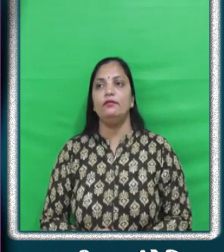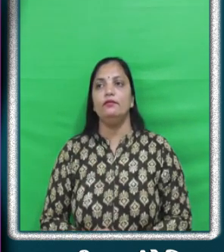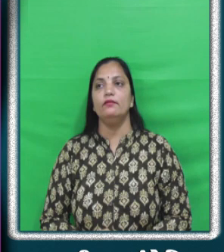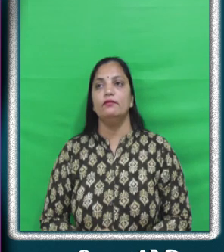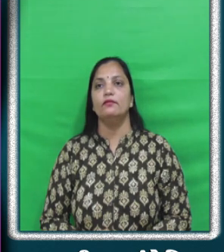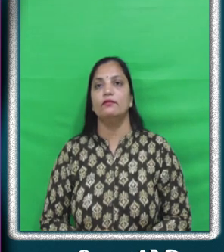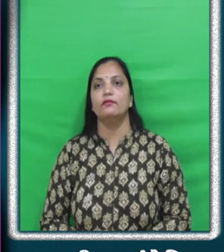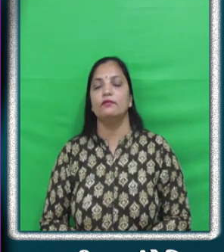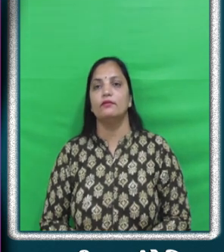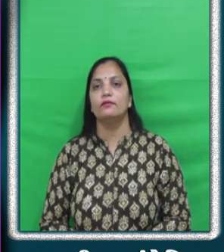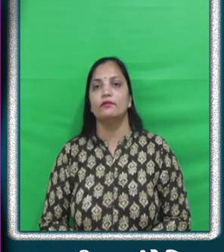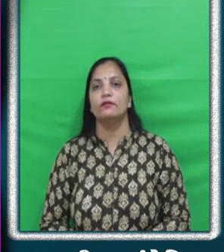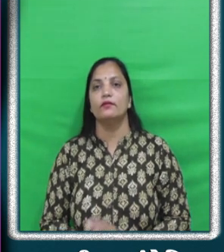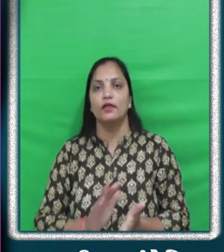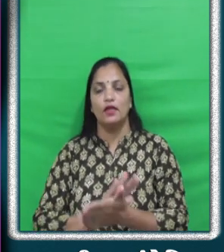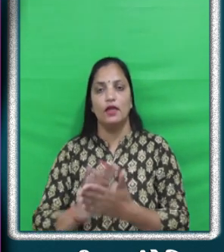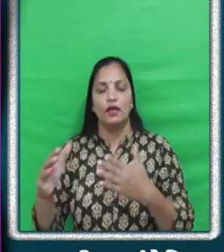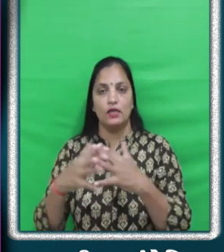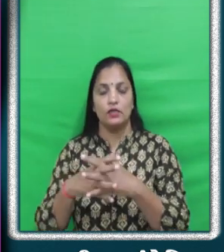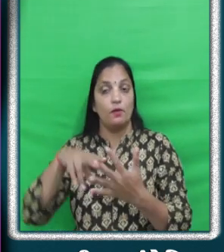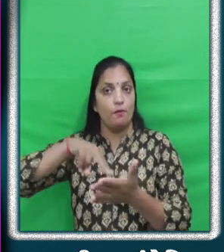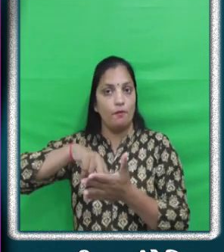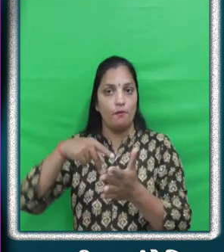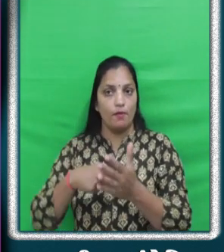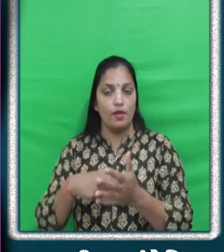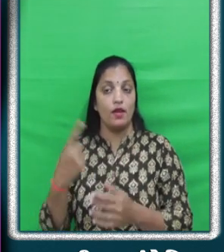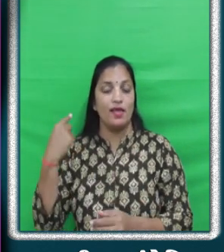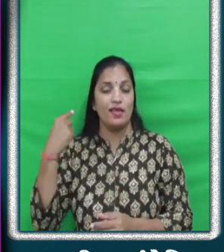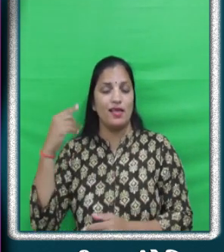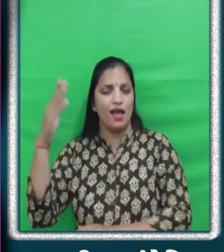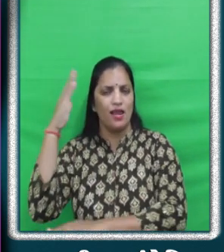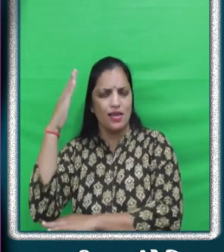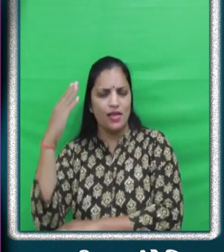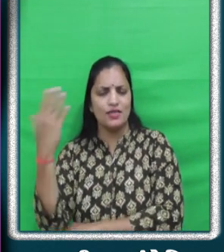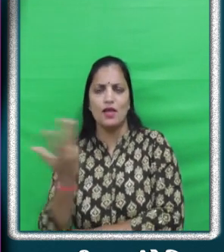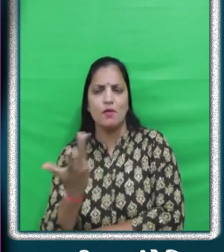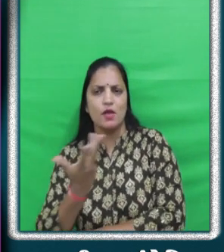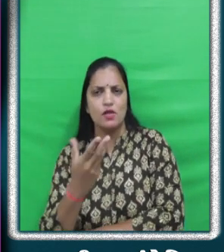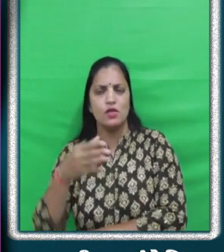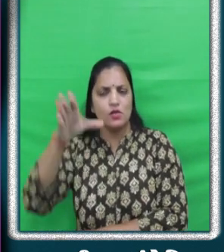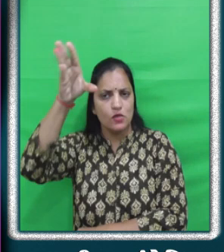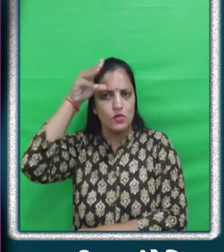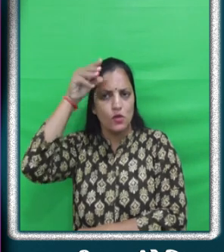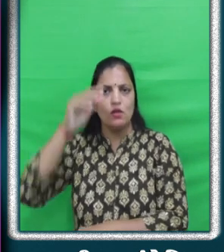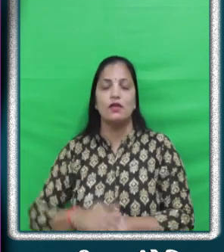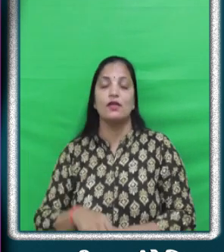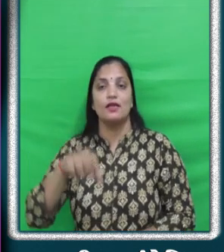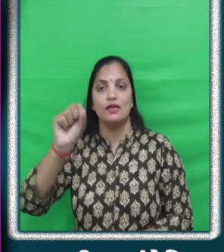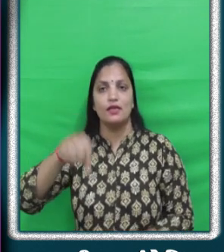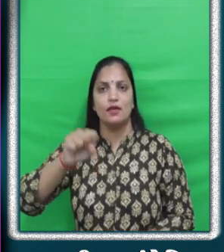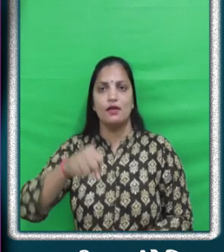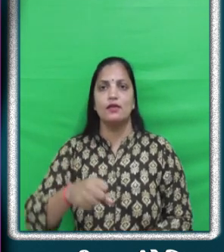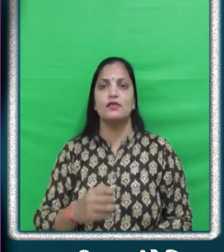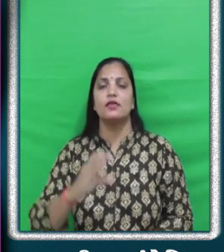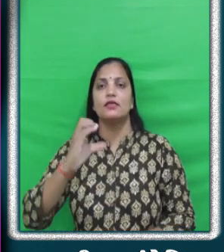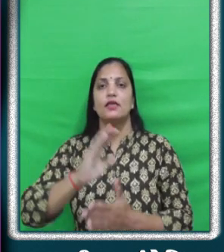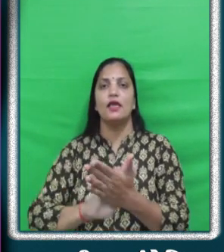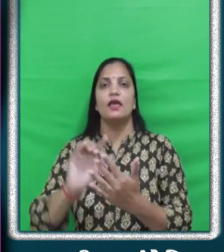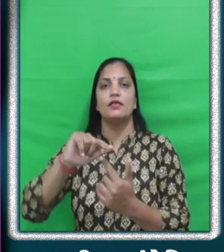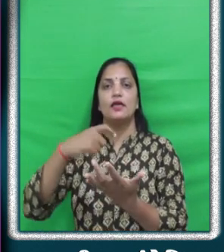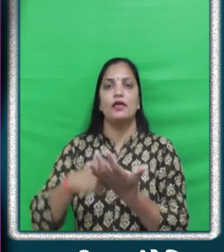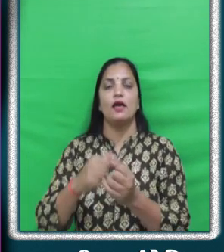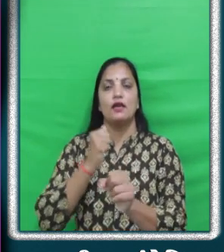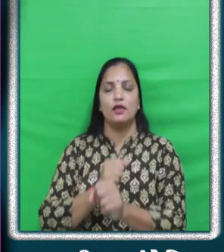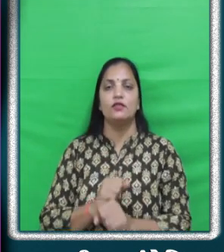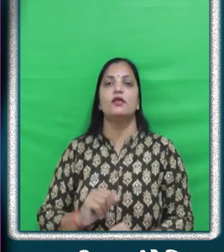પુનરાવર્તન મતલબ આપણે કાલે સેશનમાં શું ભણ્યા, જે વિદ્યાર્થી મિત્રો યસ, ઘણા બધા ચિરાગ કહે